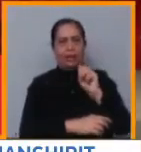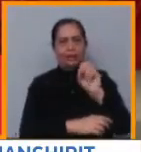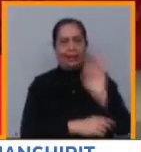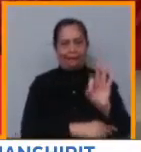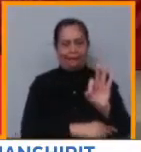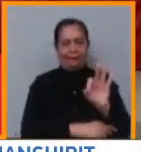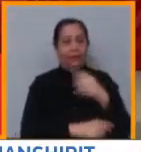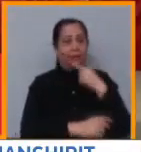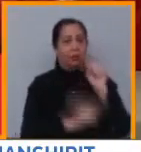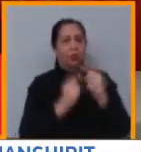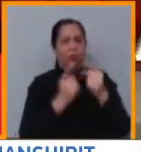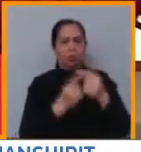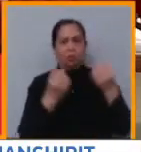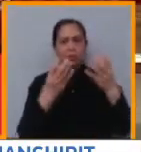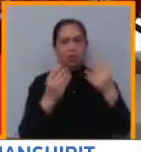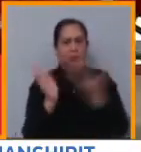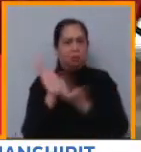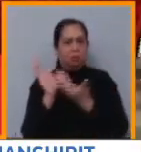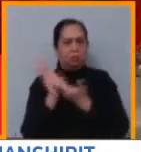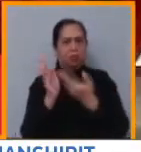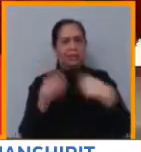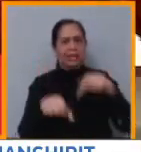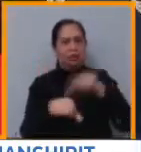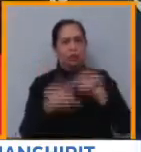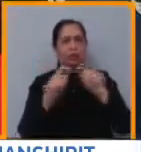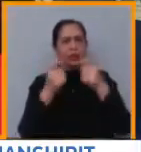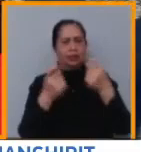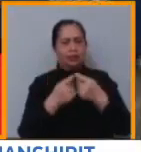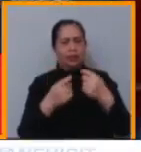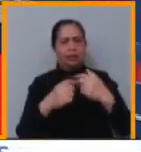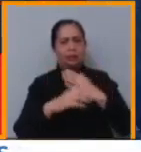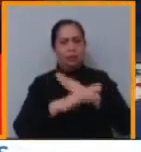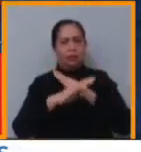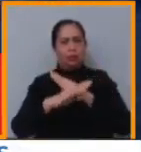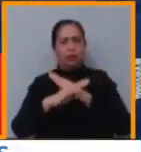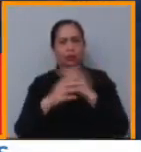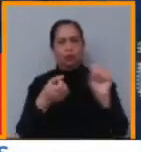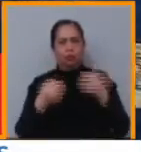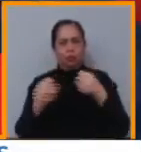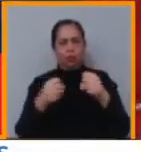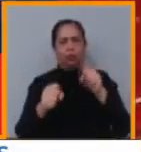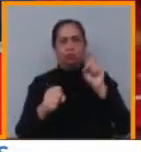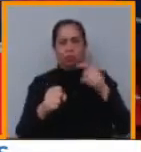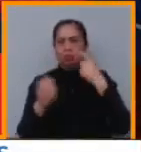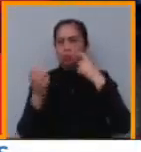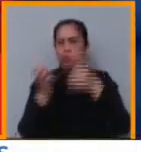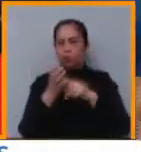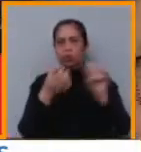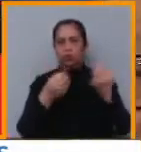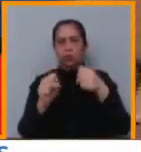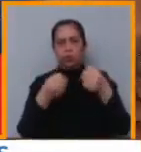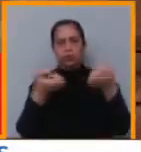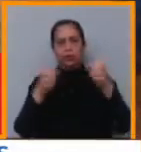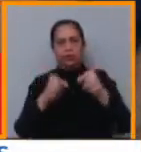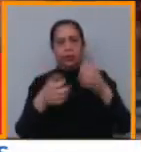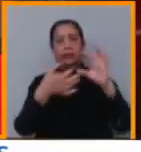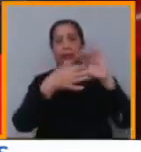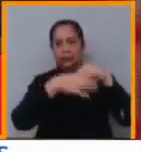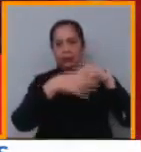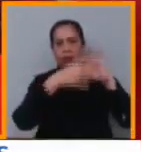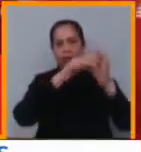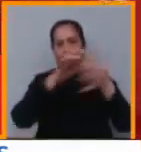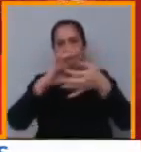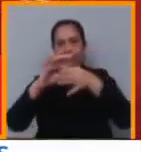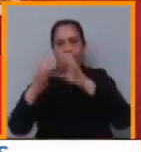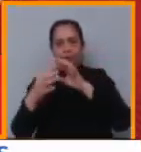na raw napatunayan ang national team natin sa obstacle sports, kaya marapat na kilalanin din itong sports event sa Olympics. Sabi pa ng isang miyembro